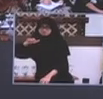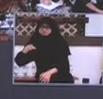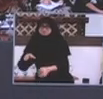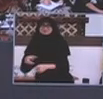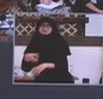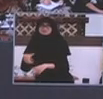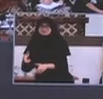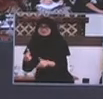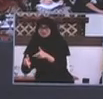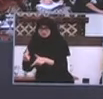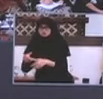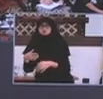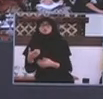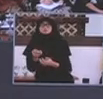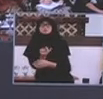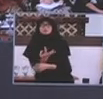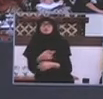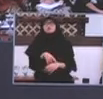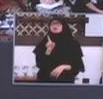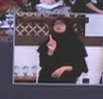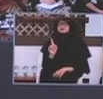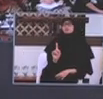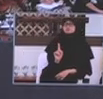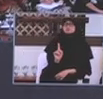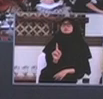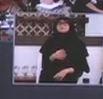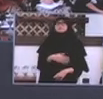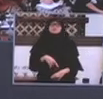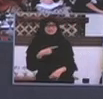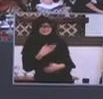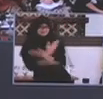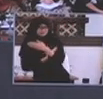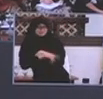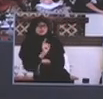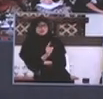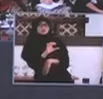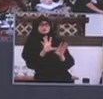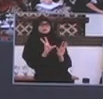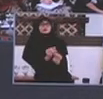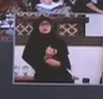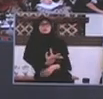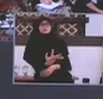Ada satu. Oke. Penyandang disabilitas di desa itu ada berapa?